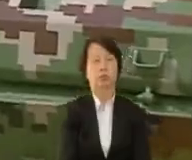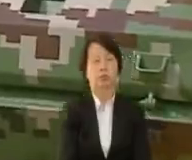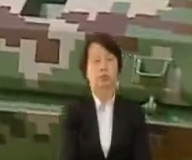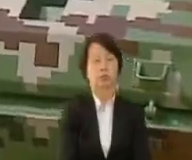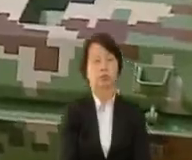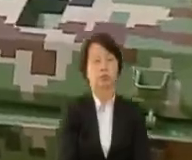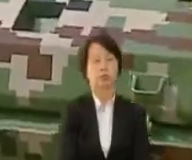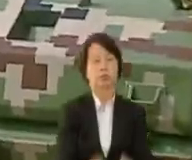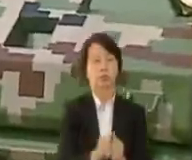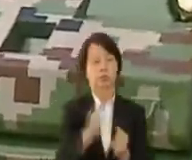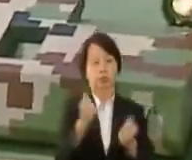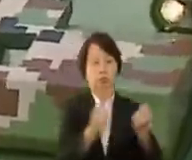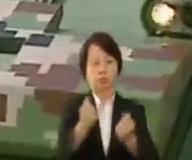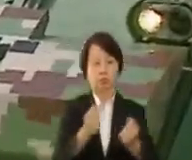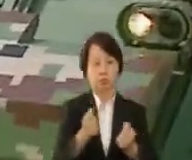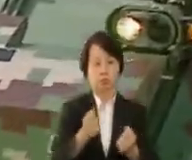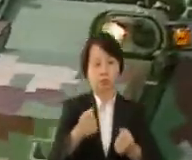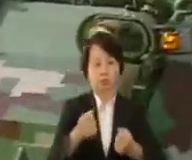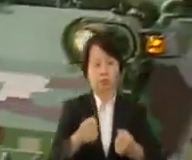Diteruskan dengan kenderaan gempita.